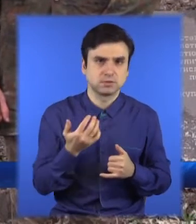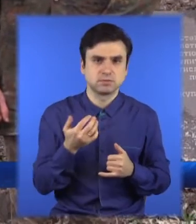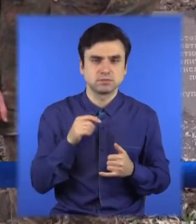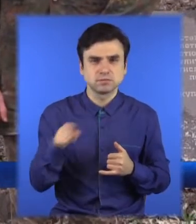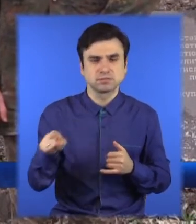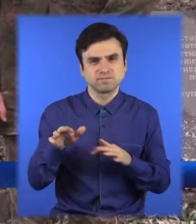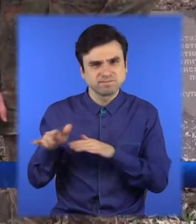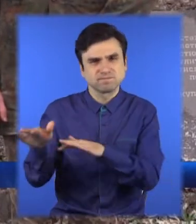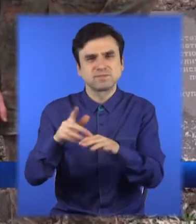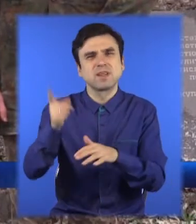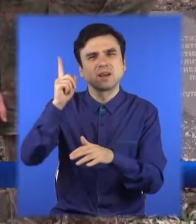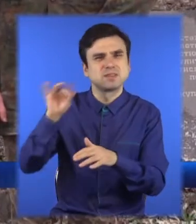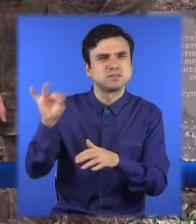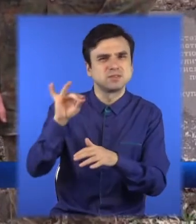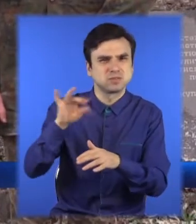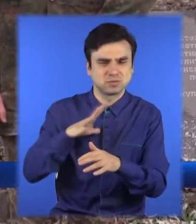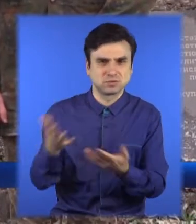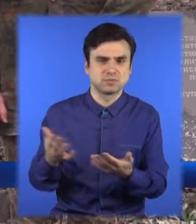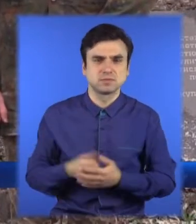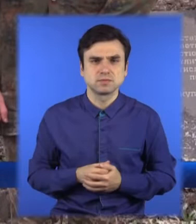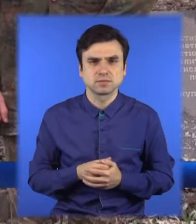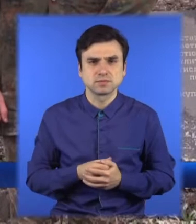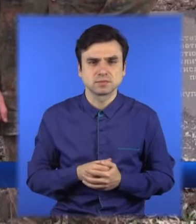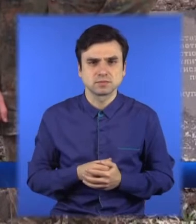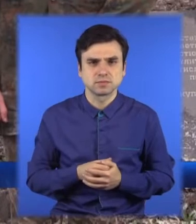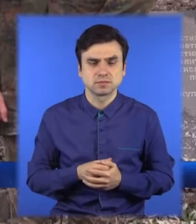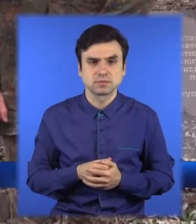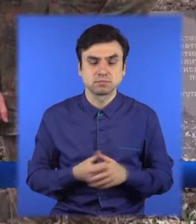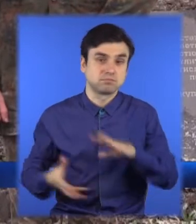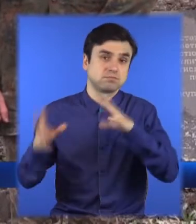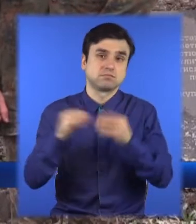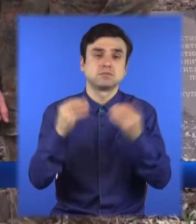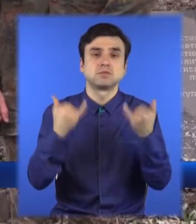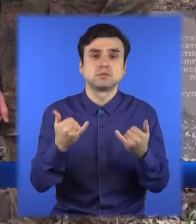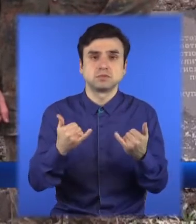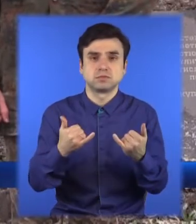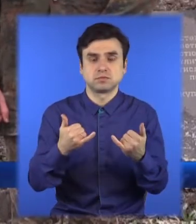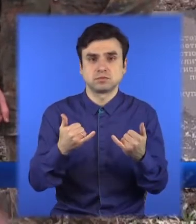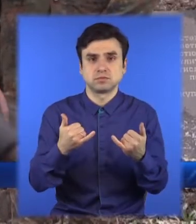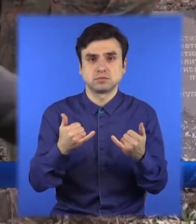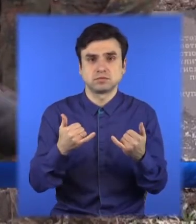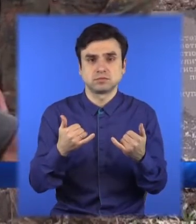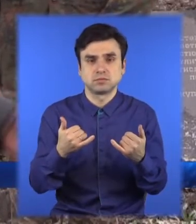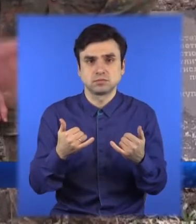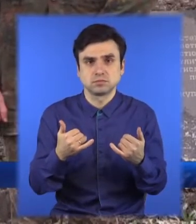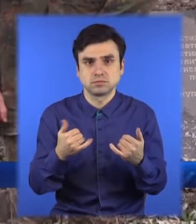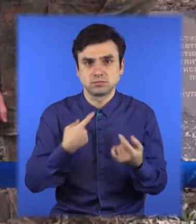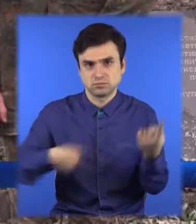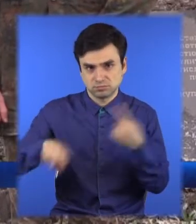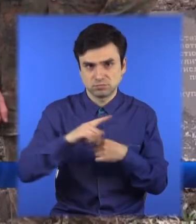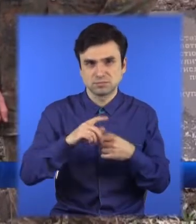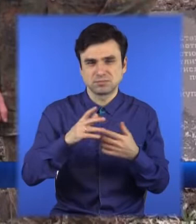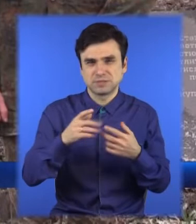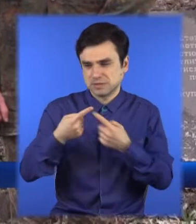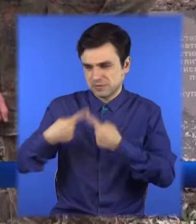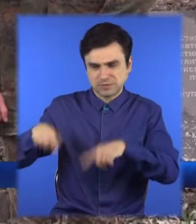їхнім історичним значенням, які вони залишили після себе, зараз ми маємо, завдяки нашому всьому